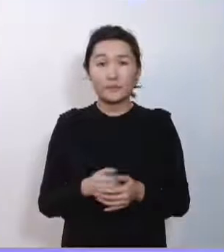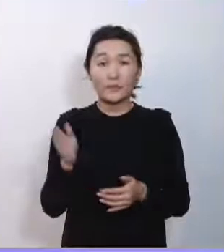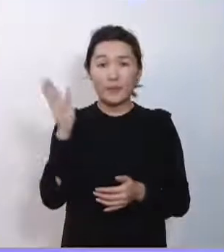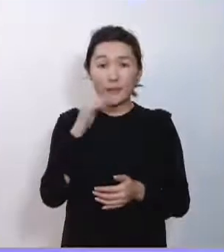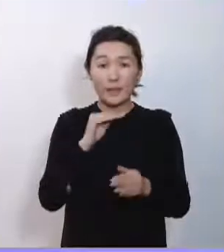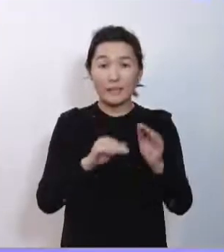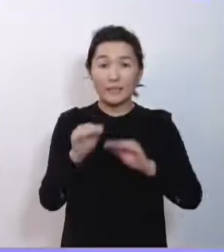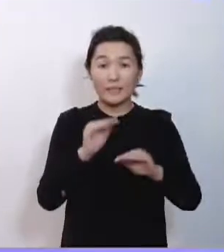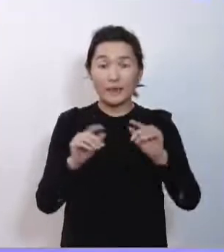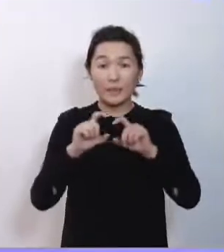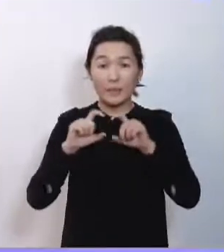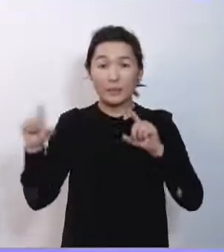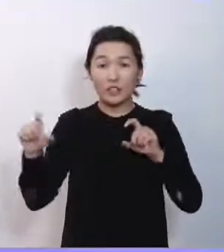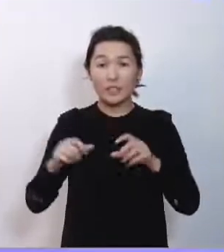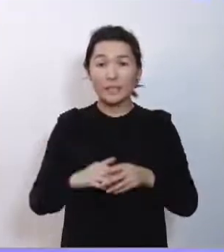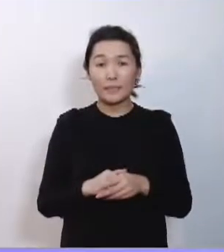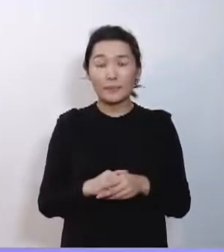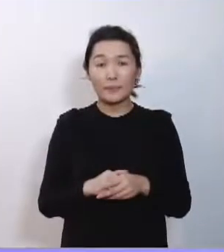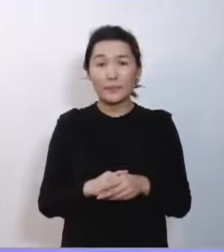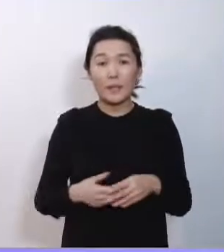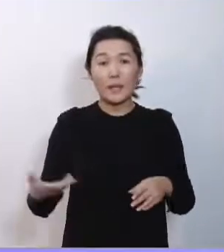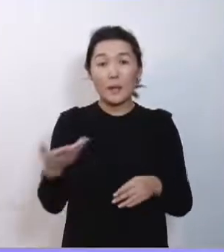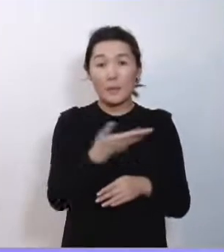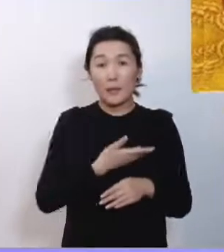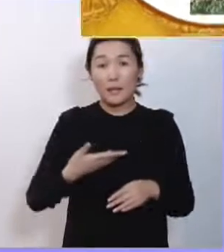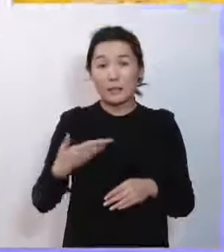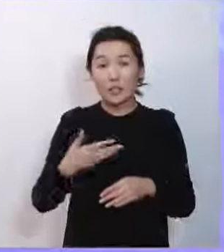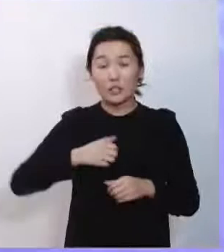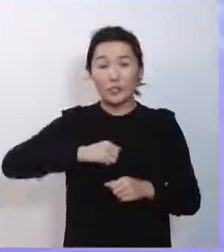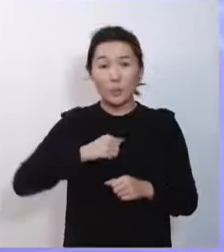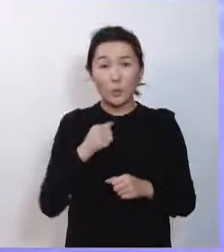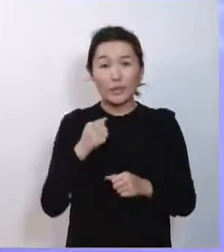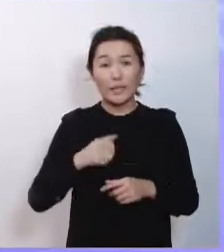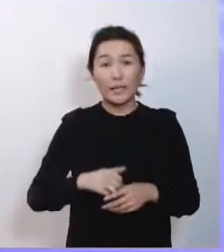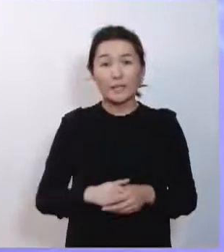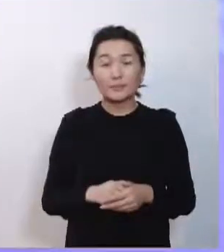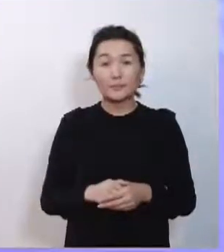Давайте составим предложение про наших друзей.